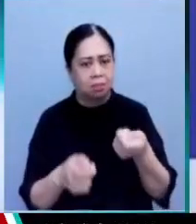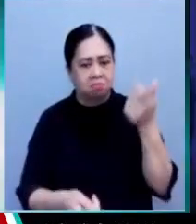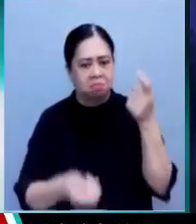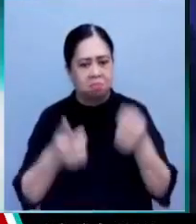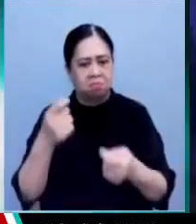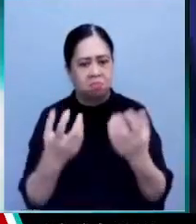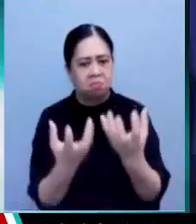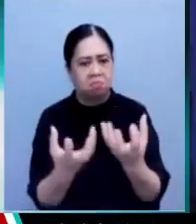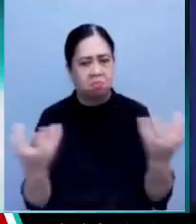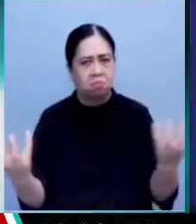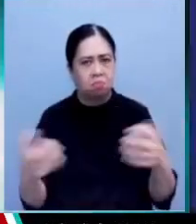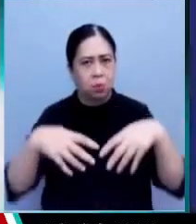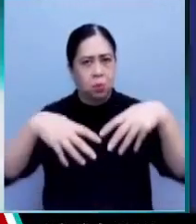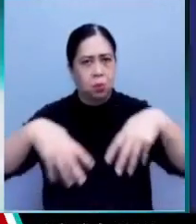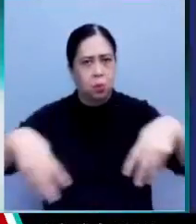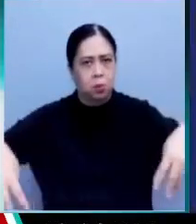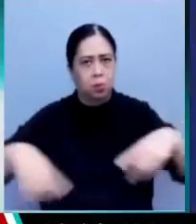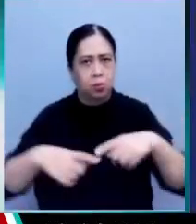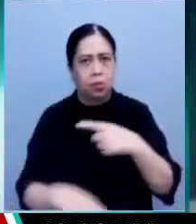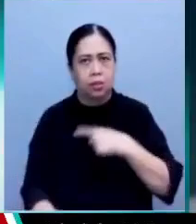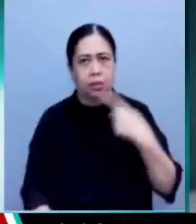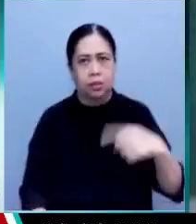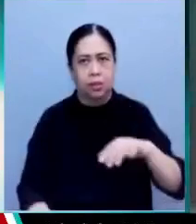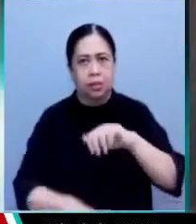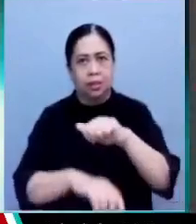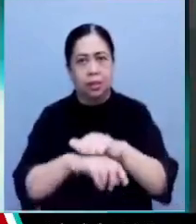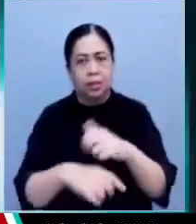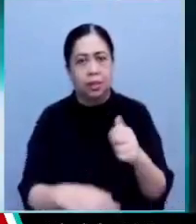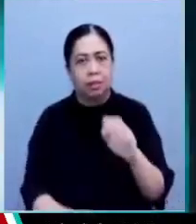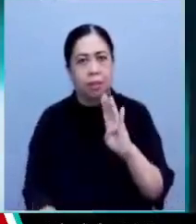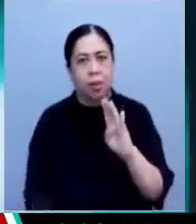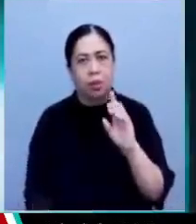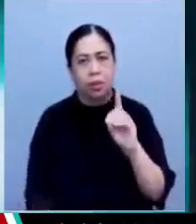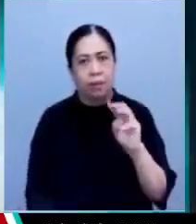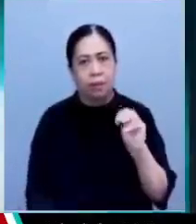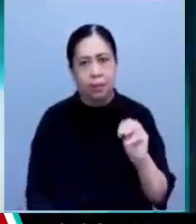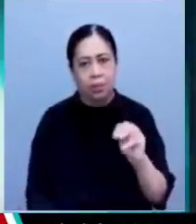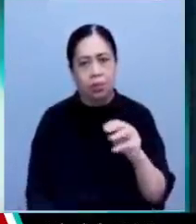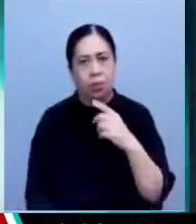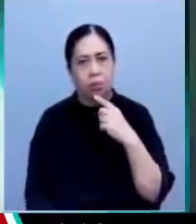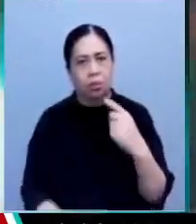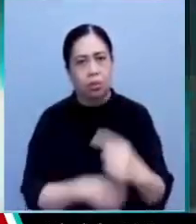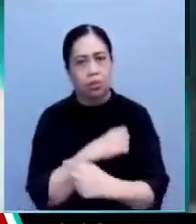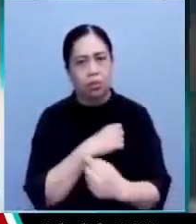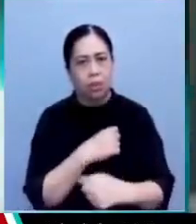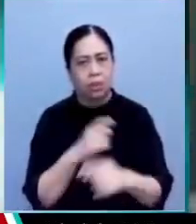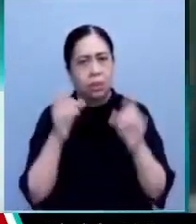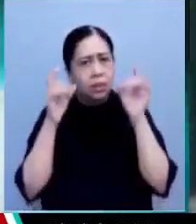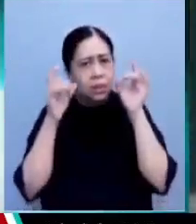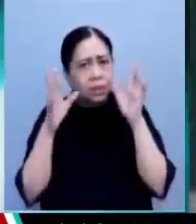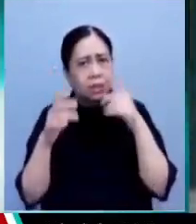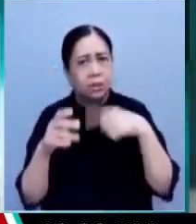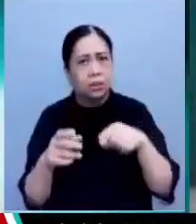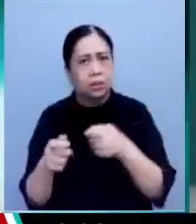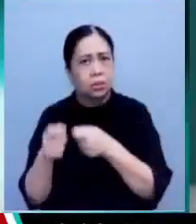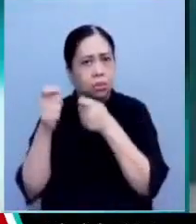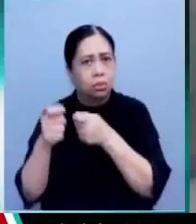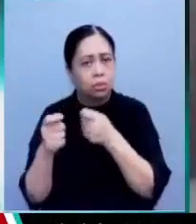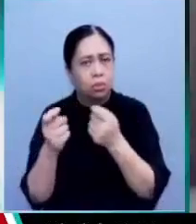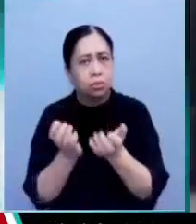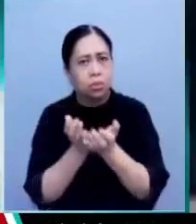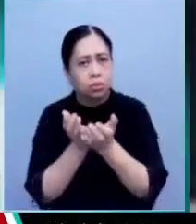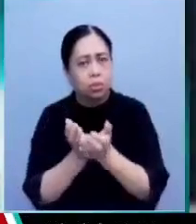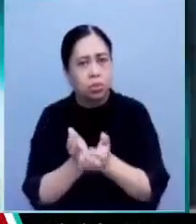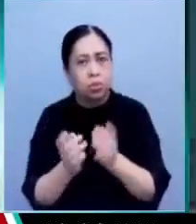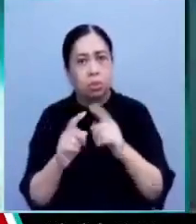ang floating barriers ng China sa Bajo de Masinloc. Anya, delikado sa mga mangingisda ang barriers. Pero paratang ng